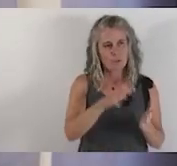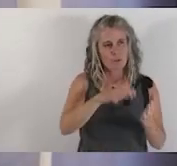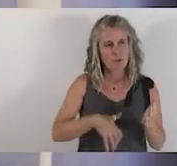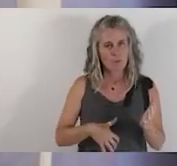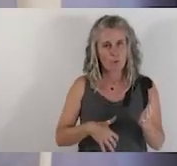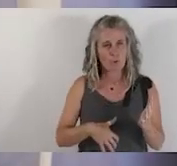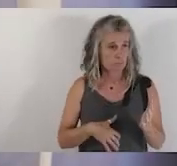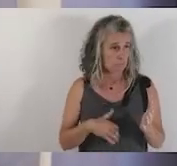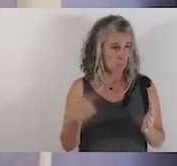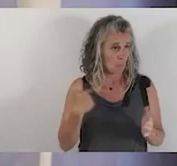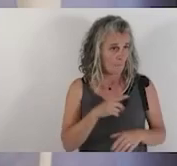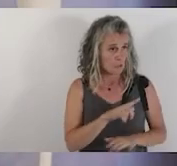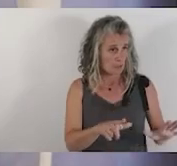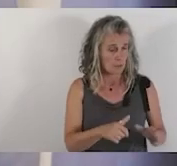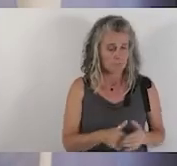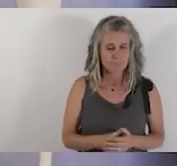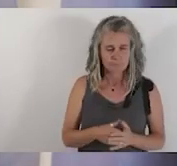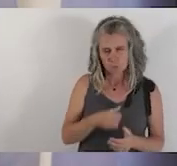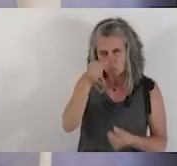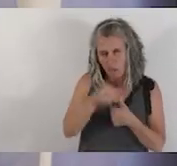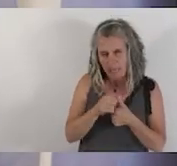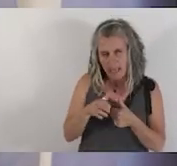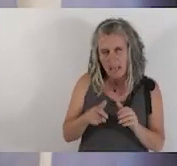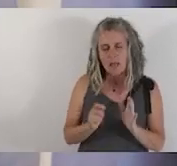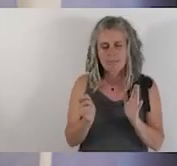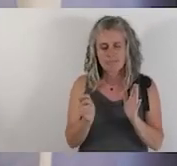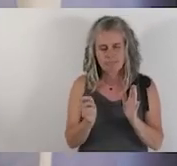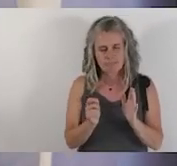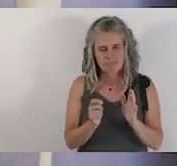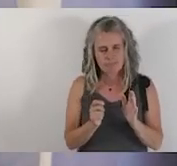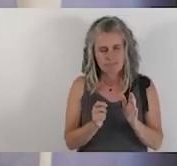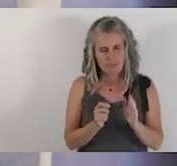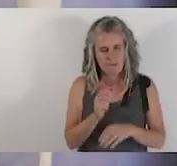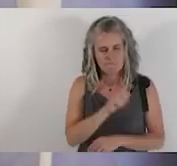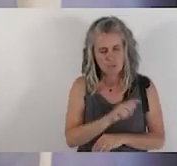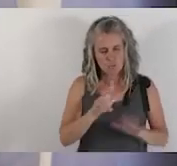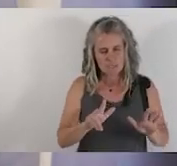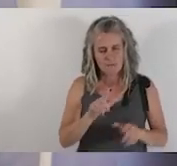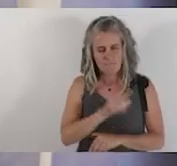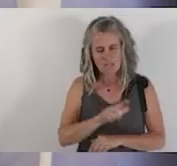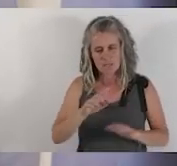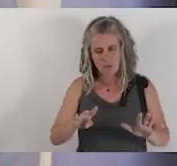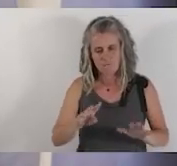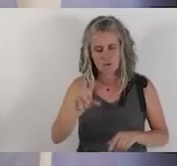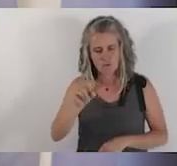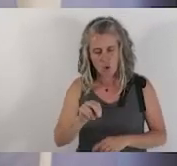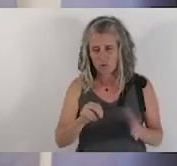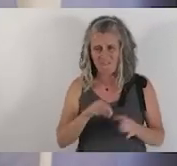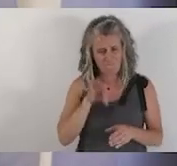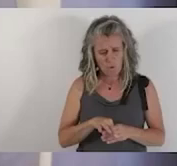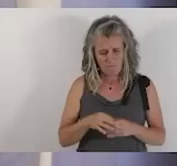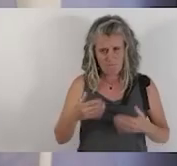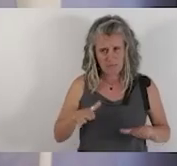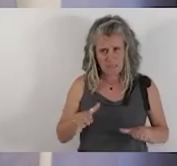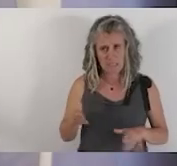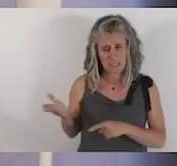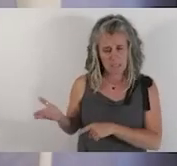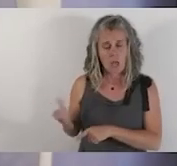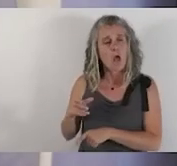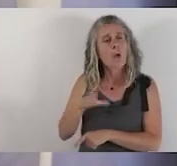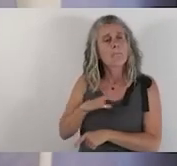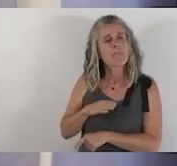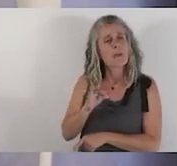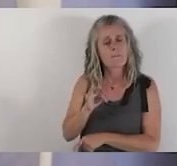27. Donc, je rappelle que le 28, le 29 et le 30, nous les avons déjà votés. Ils étaient présentés par Madame Fréchel,